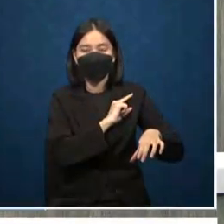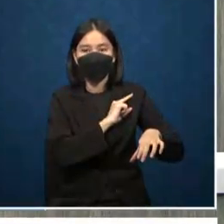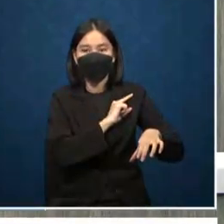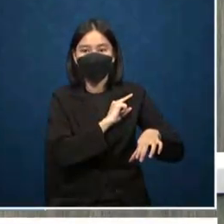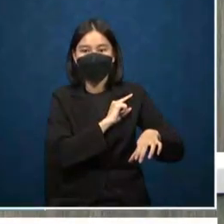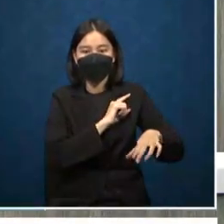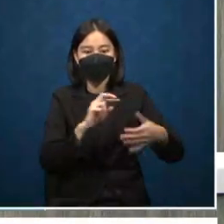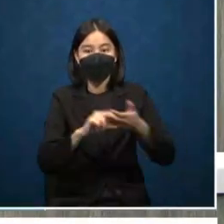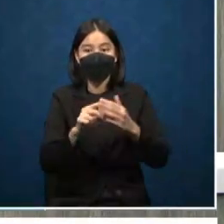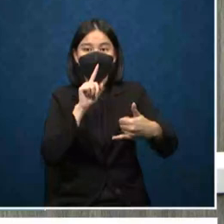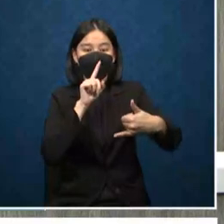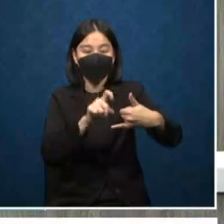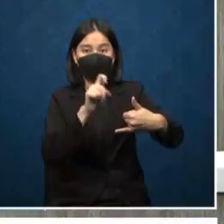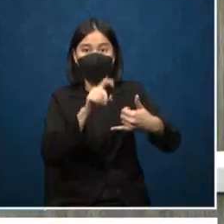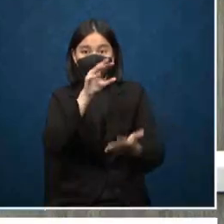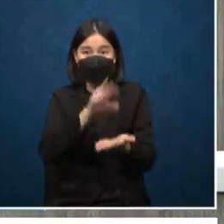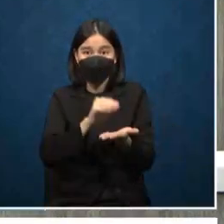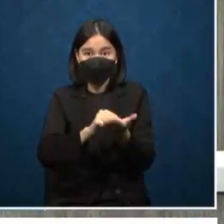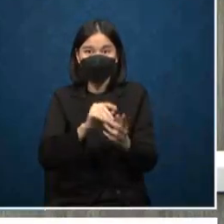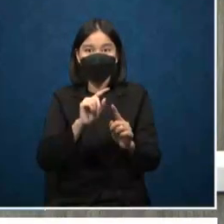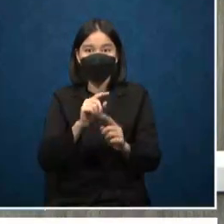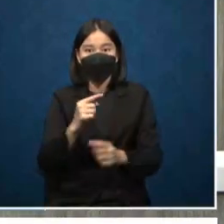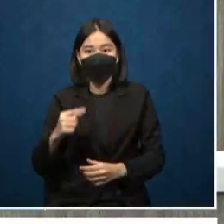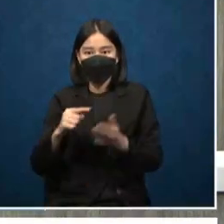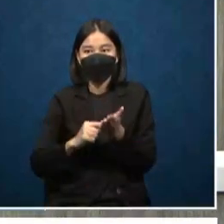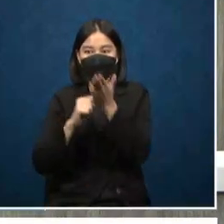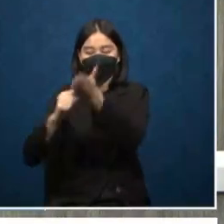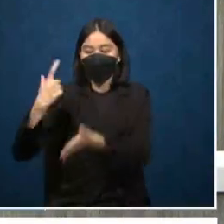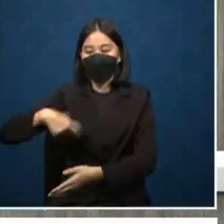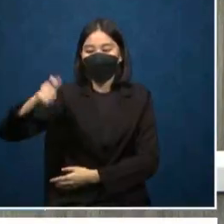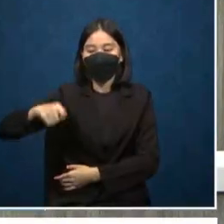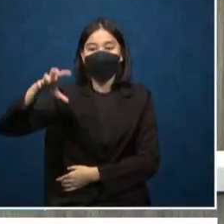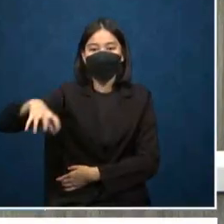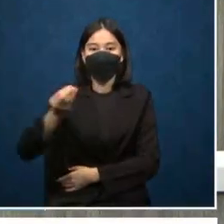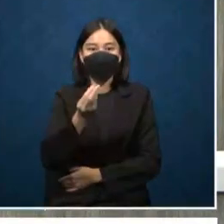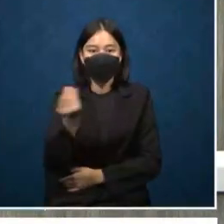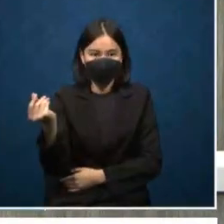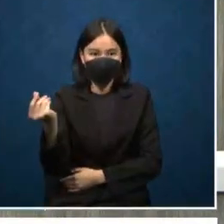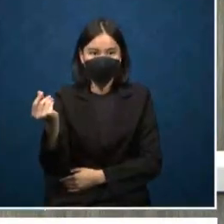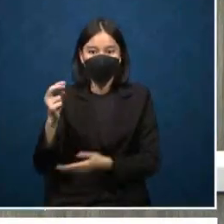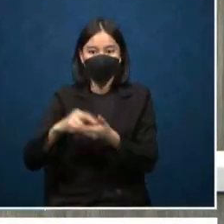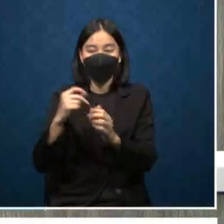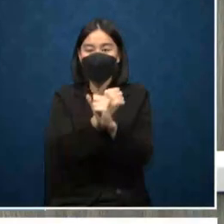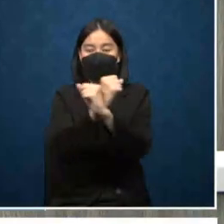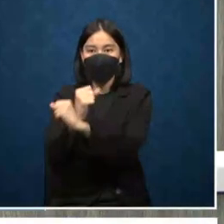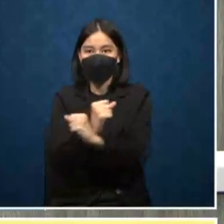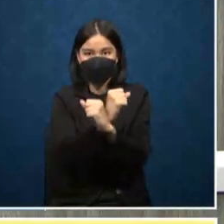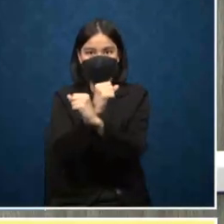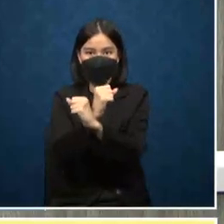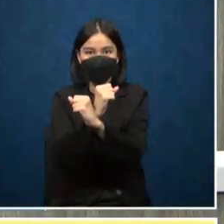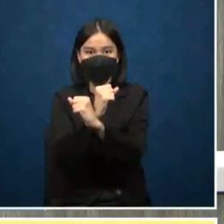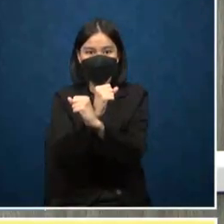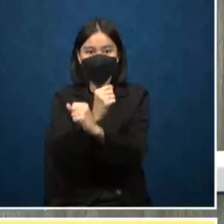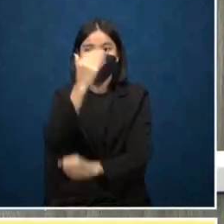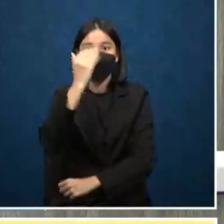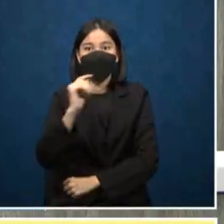สอบสวนดำเนินคดีเพื่อให้คดีขึ้นสู่ศาลโดยรวดเร็วซึ่งถือจะเป็นการป้องปรามมิให้เ